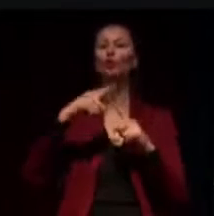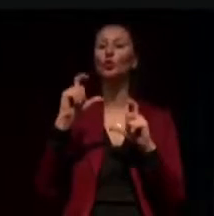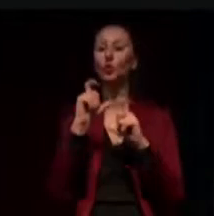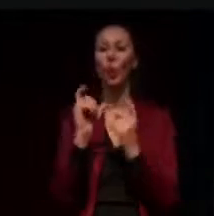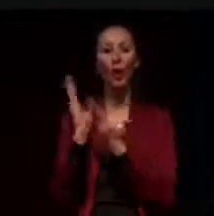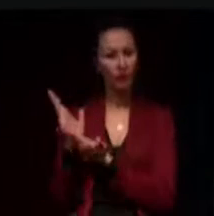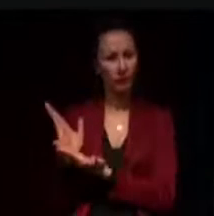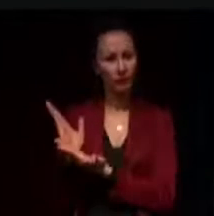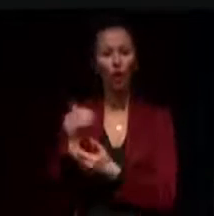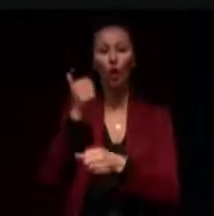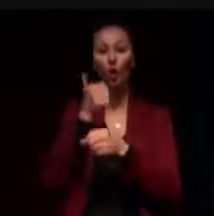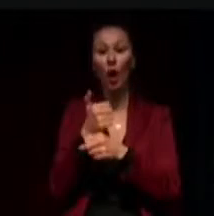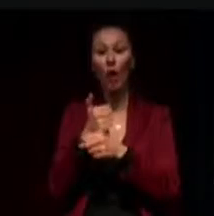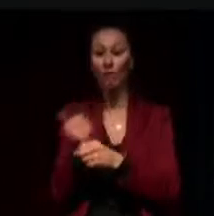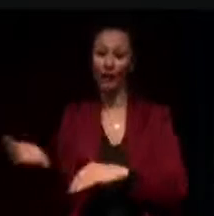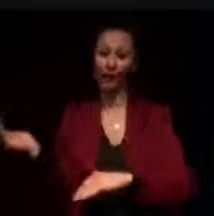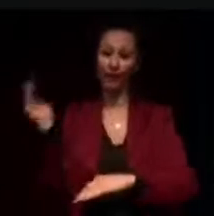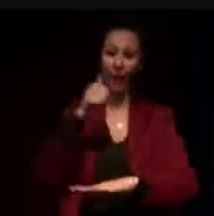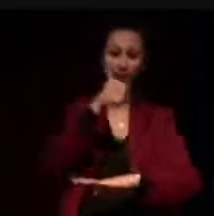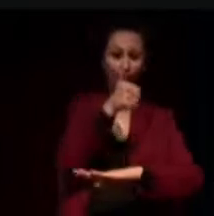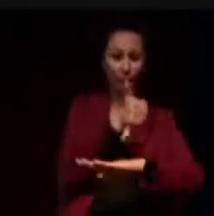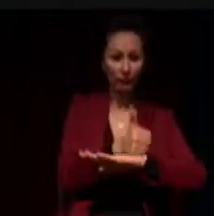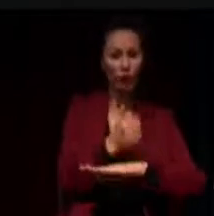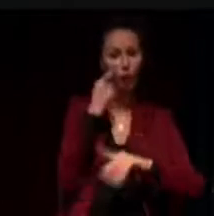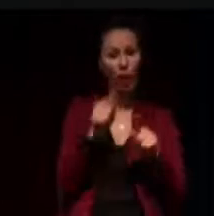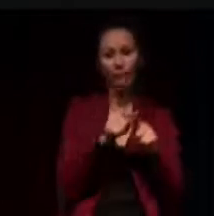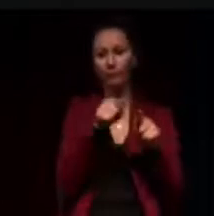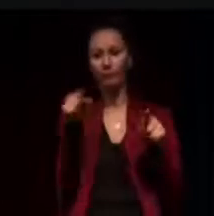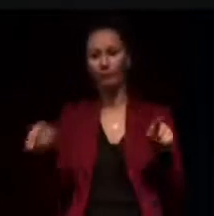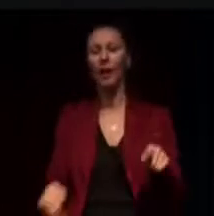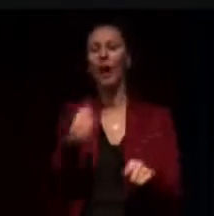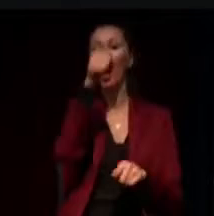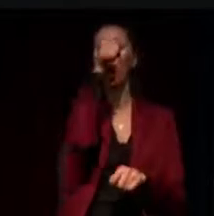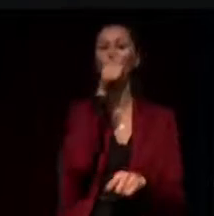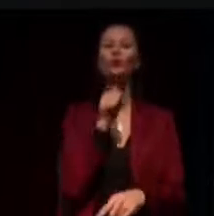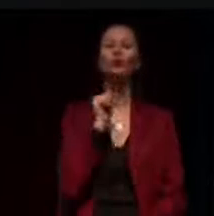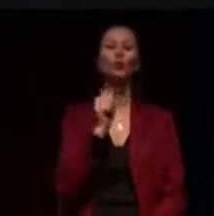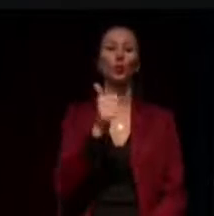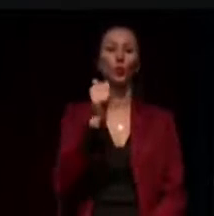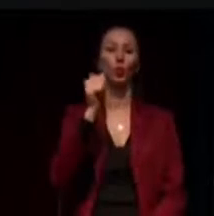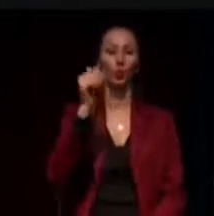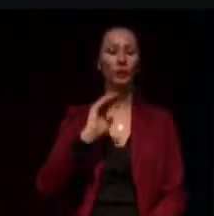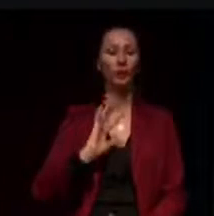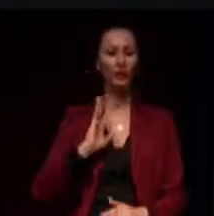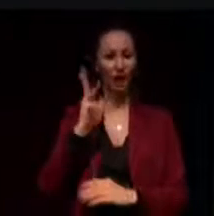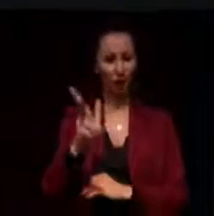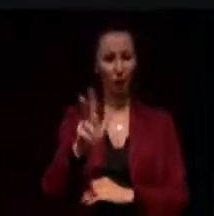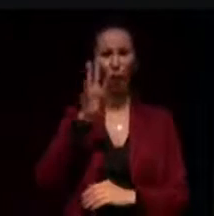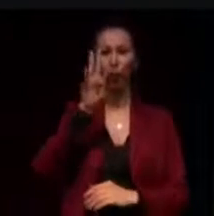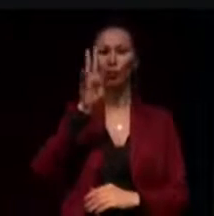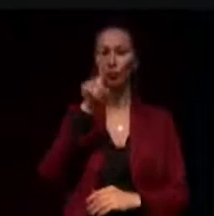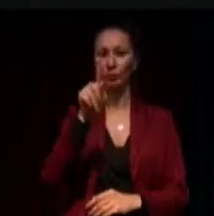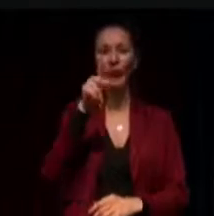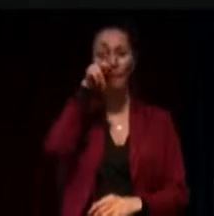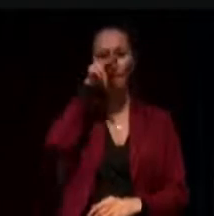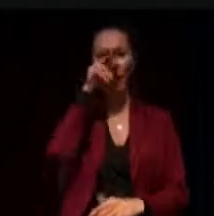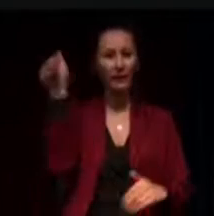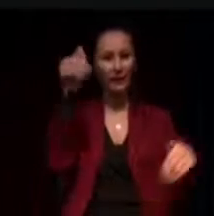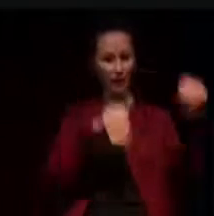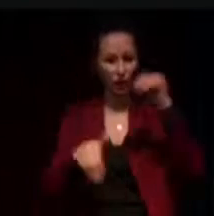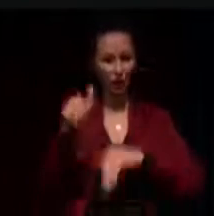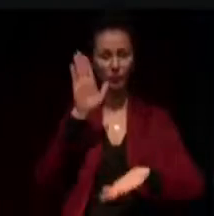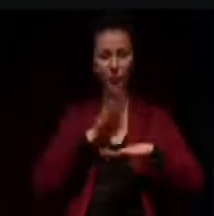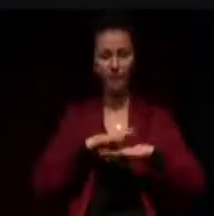Soyer, göreve geldiği günden bugüne yaklaşık 600 gün geçti. 31 Mart seçimleri